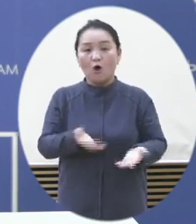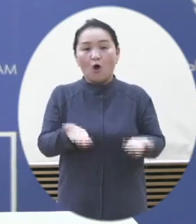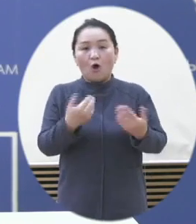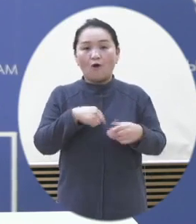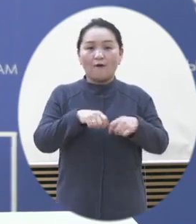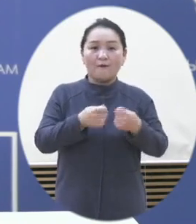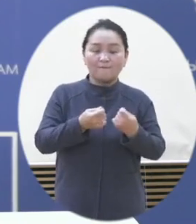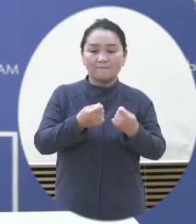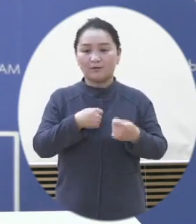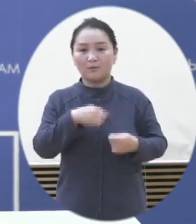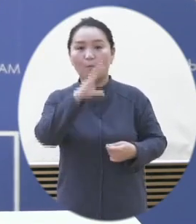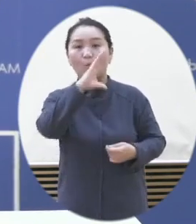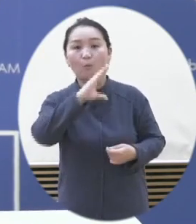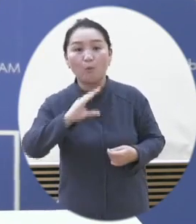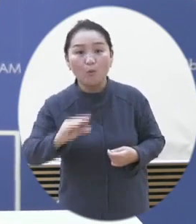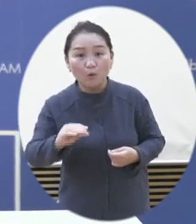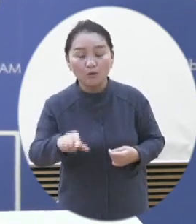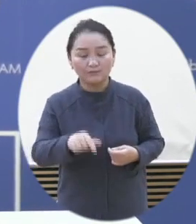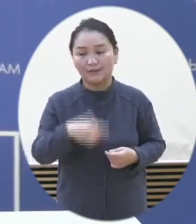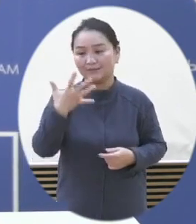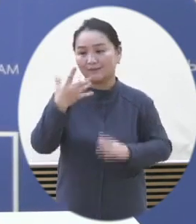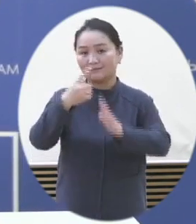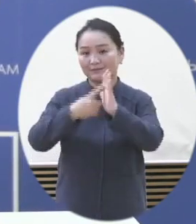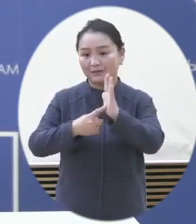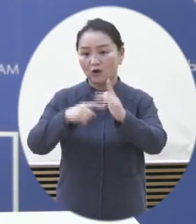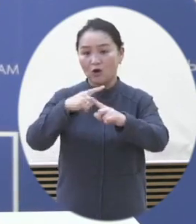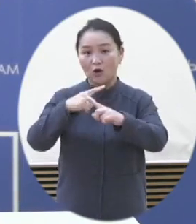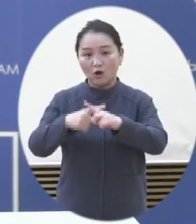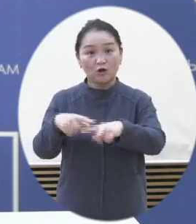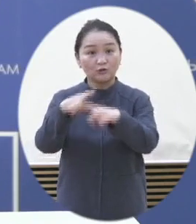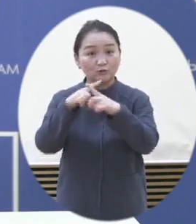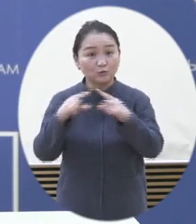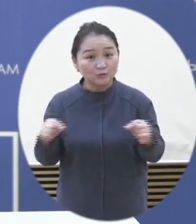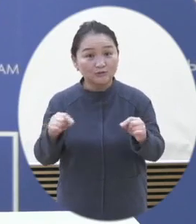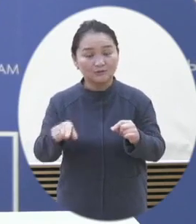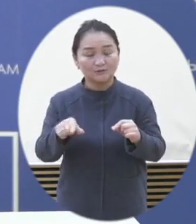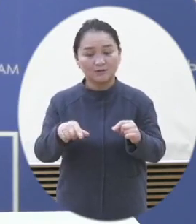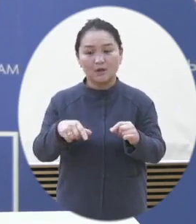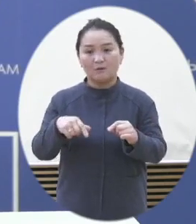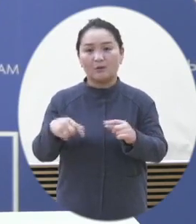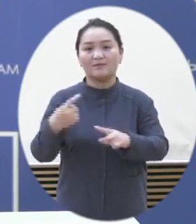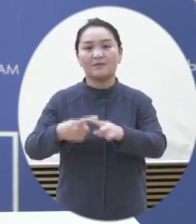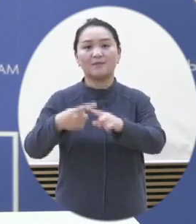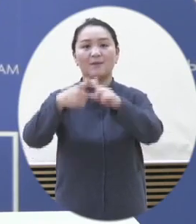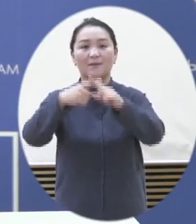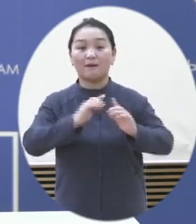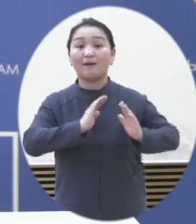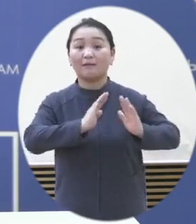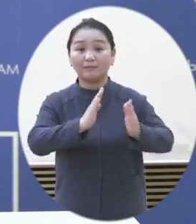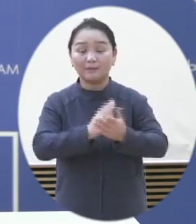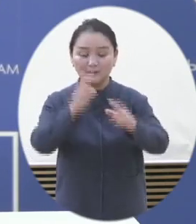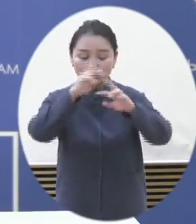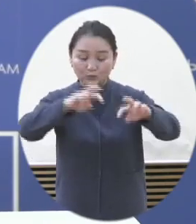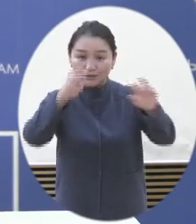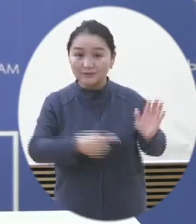тохиолдолд мэдгэцгүй цубуурсан бол за 5 сард хөл хорионы дэглэм цуцлагдсны дараа бол өсөх хандлагатай байна гэж судлаачид үздэн